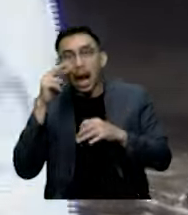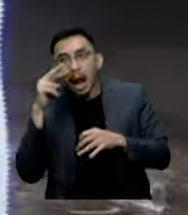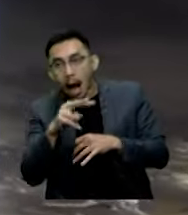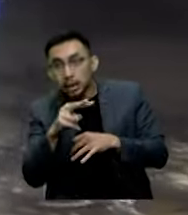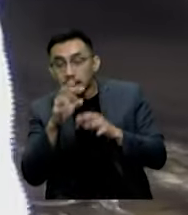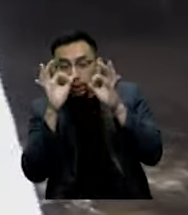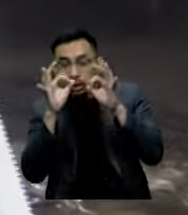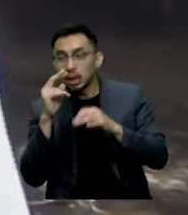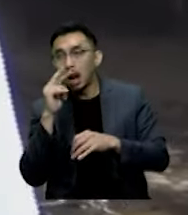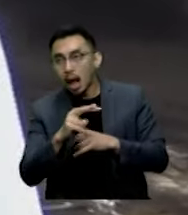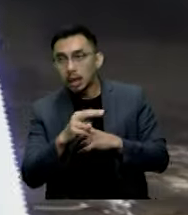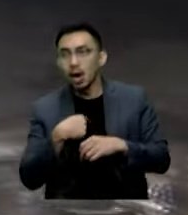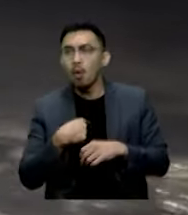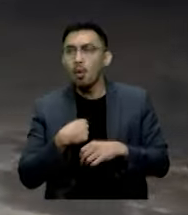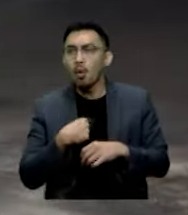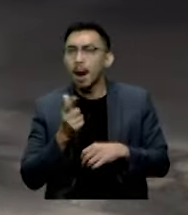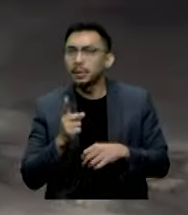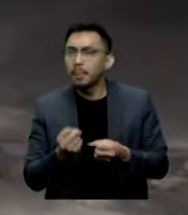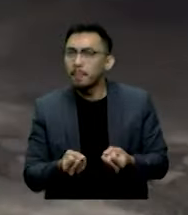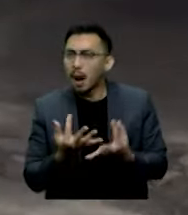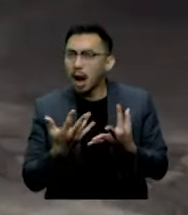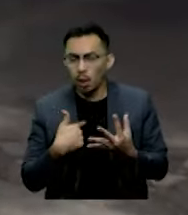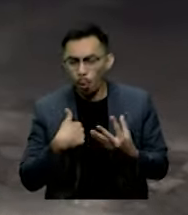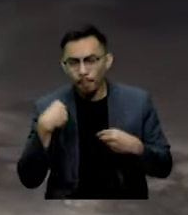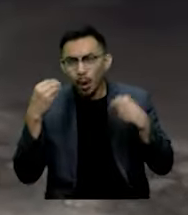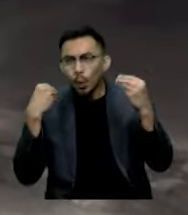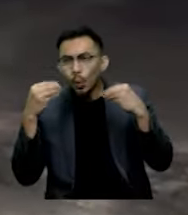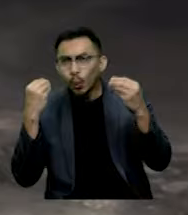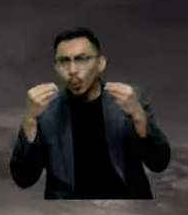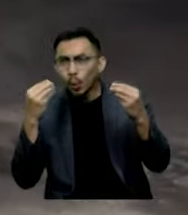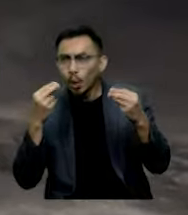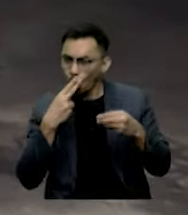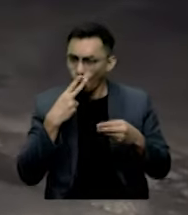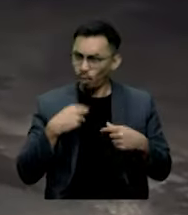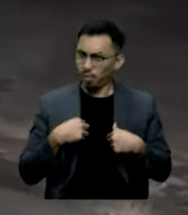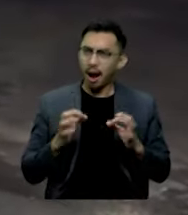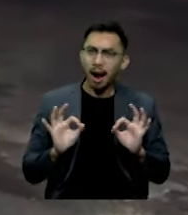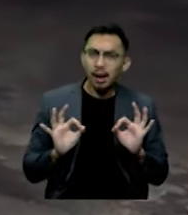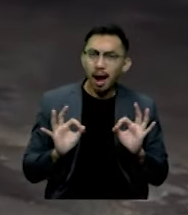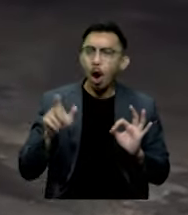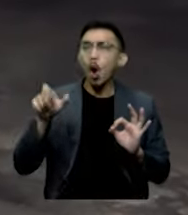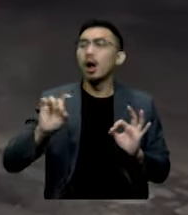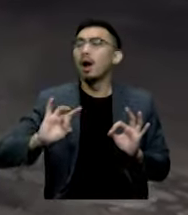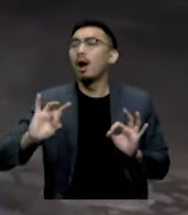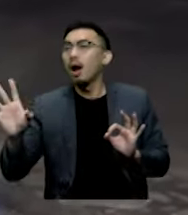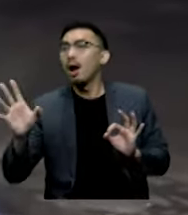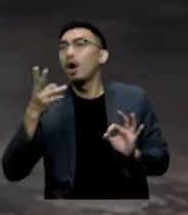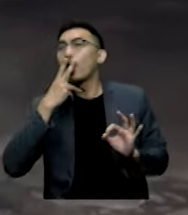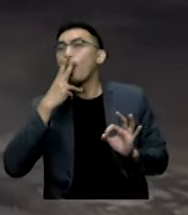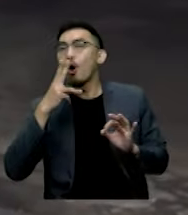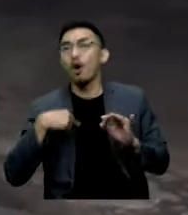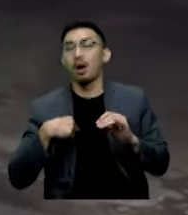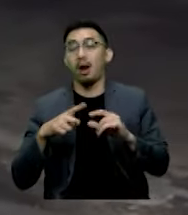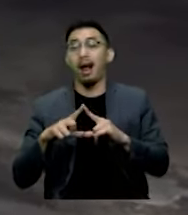apar, kita apar semua kan? Gak sempat apar itu. Cepat sekali api ini sampai ya 15 menit lah sebelum azan